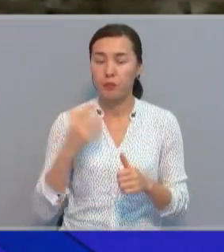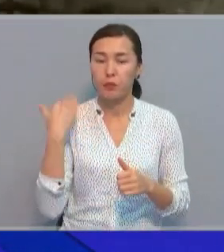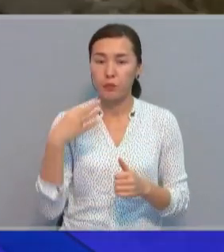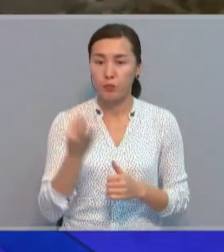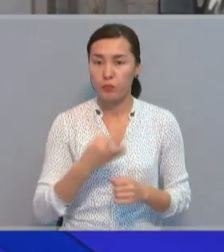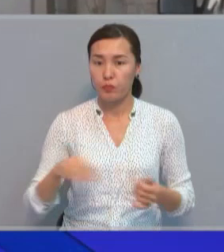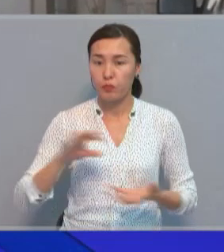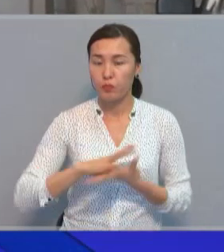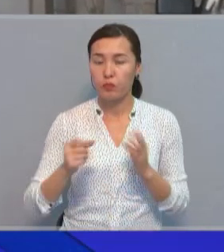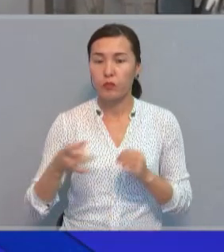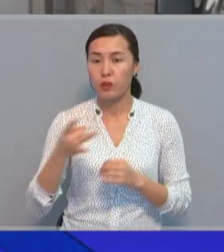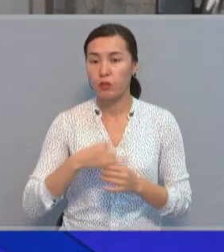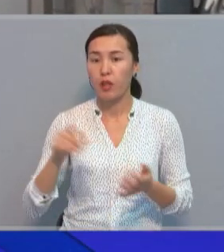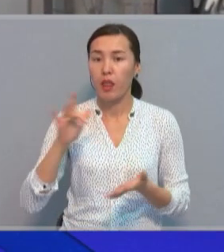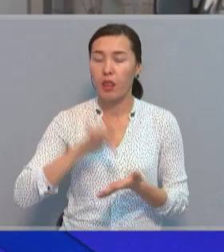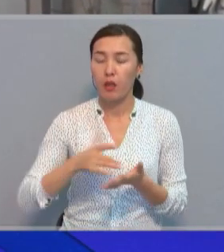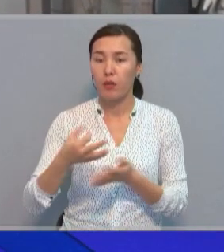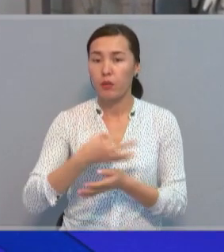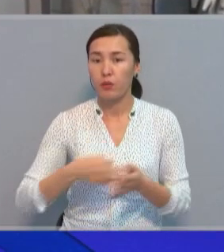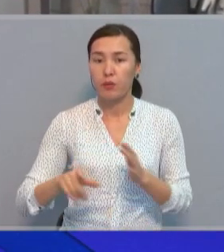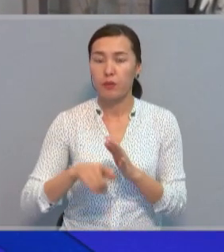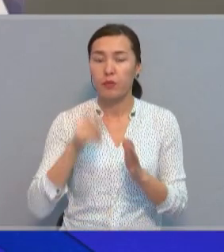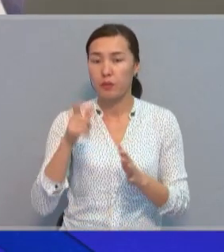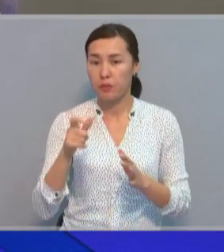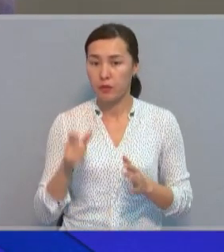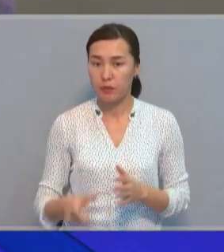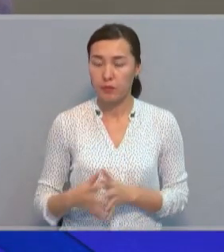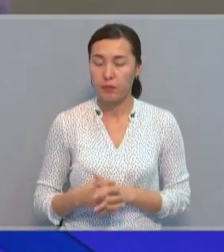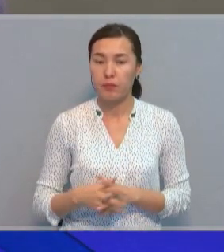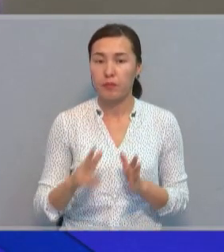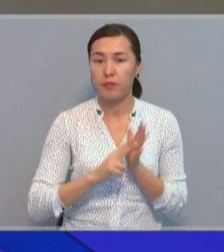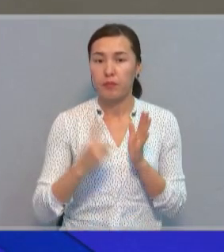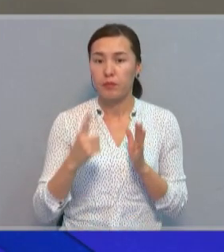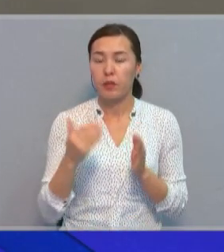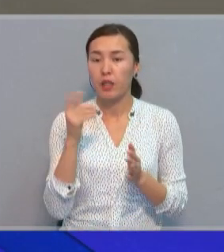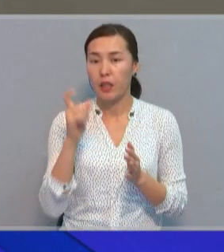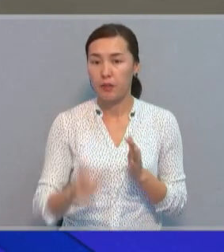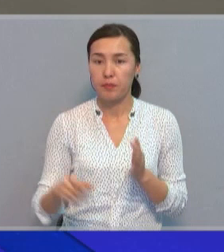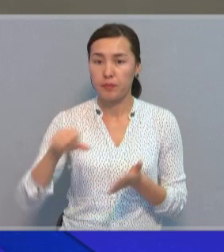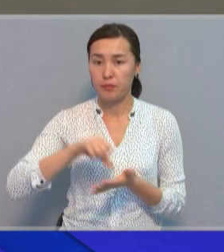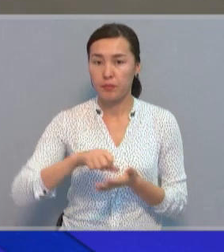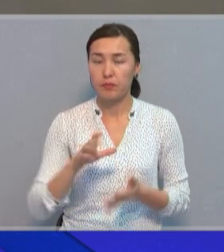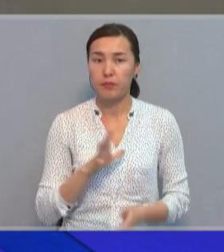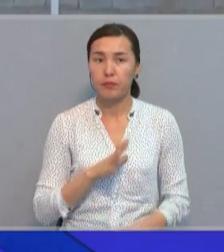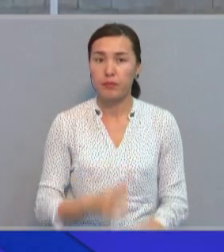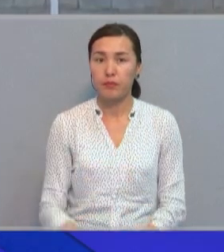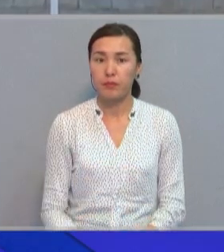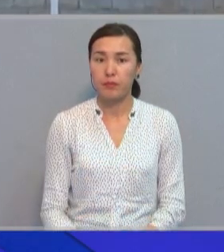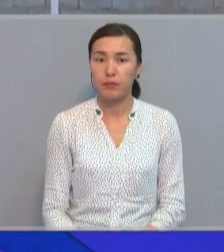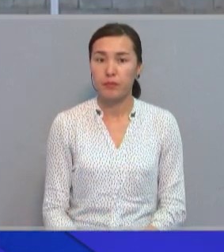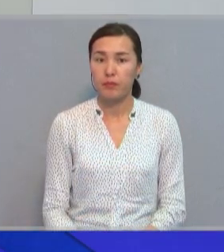Түркістан облысы бойынша аудандық, қалалық және облыстық мәслихат депутаттығына 81 кандидат бақтарын сынауда.